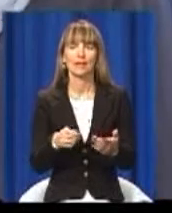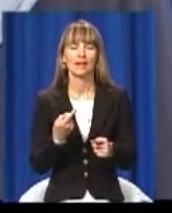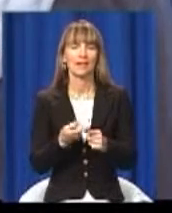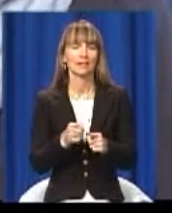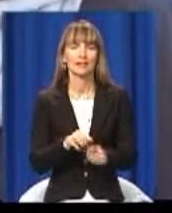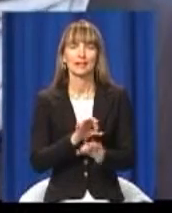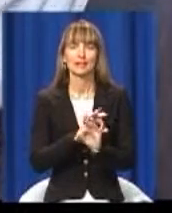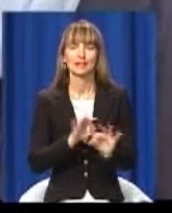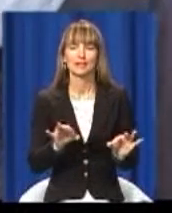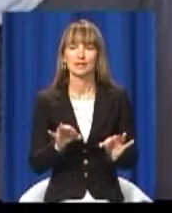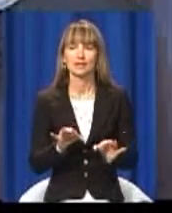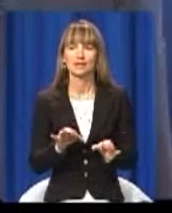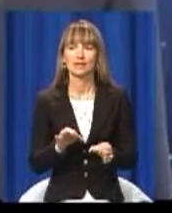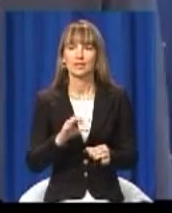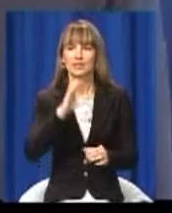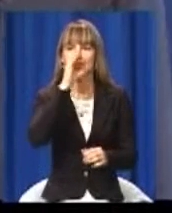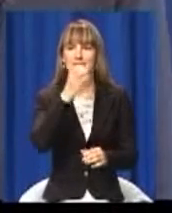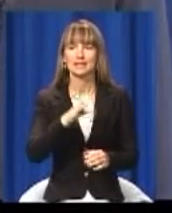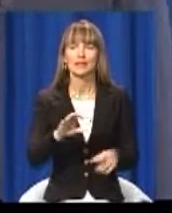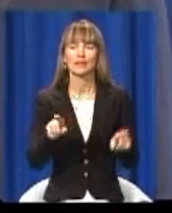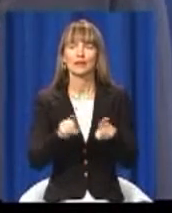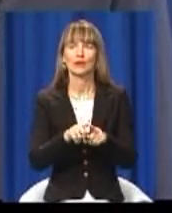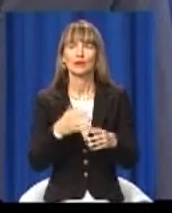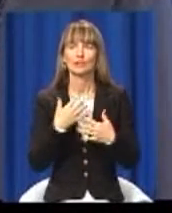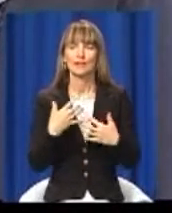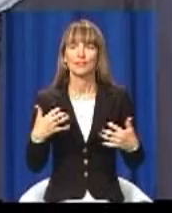классно. Фёрбик, такое животное.